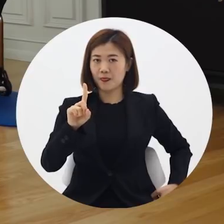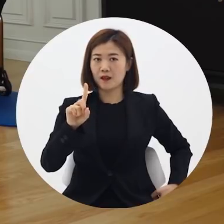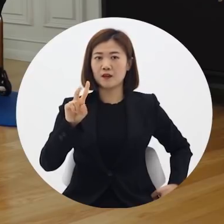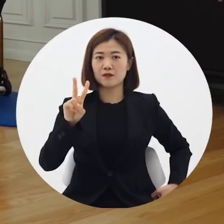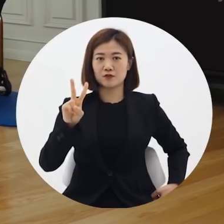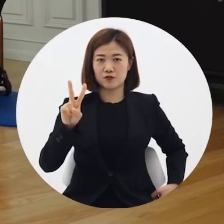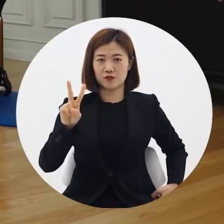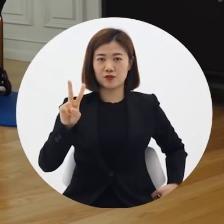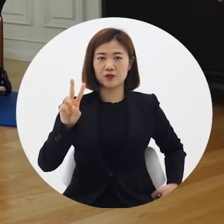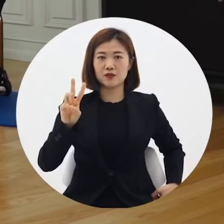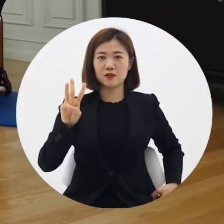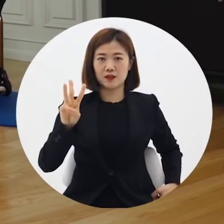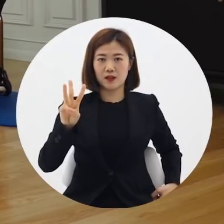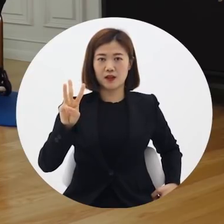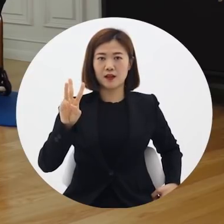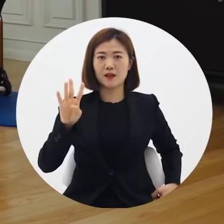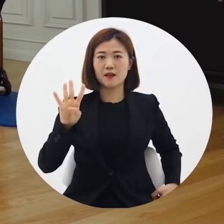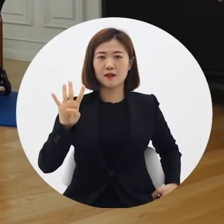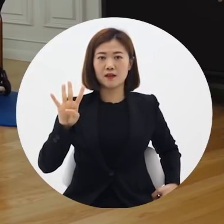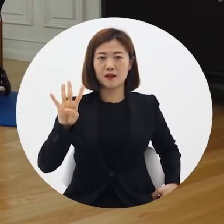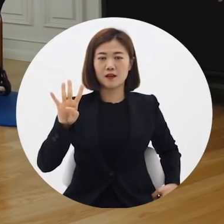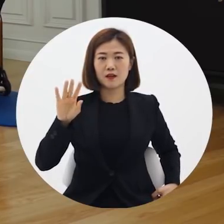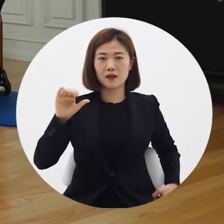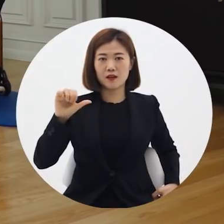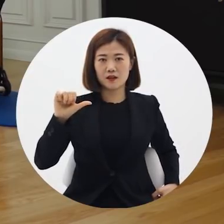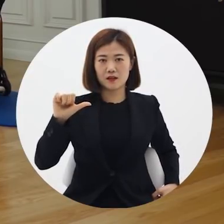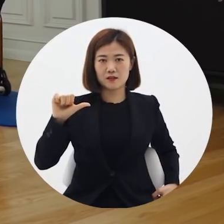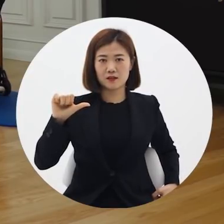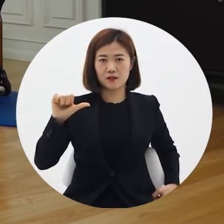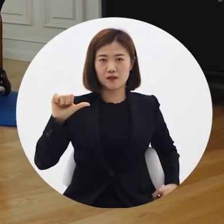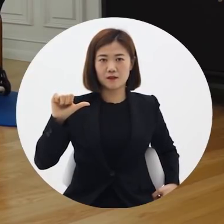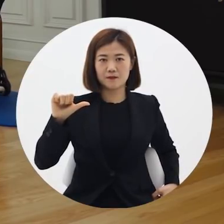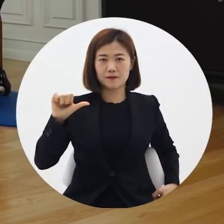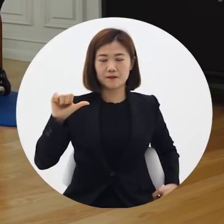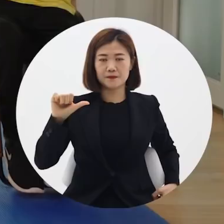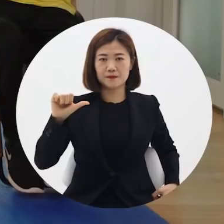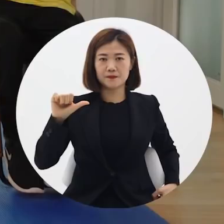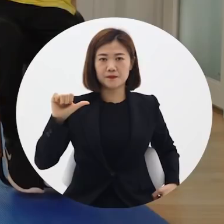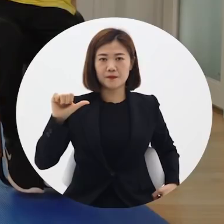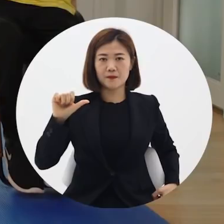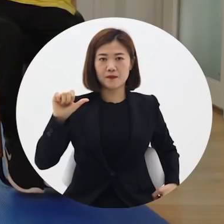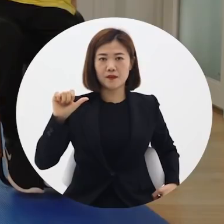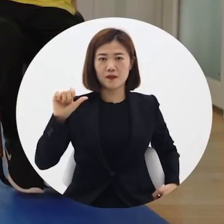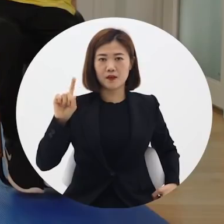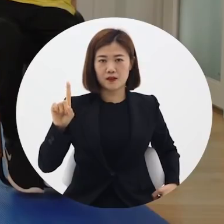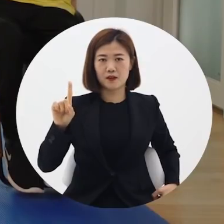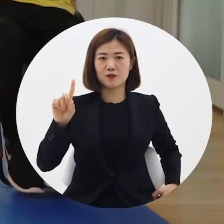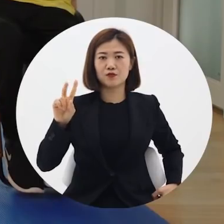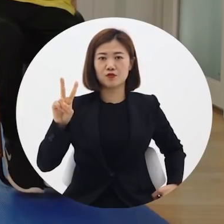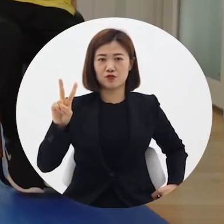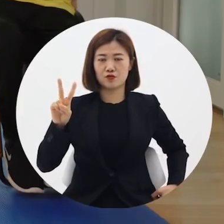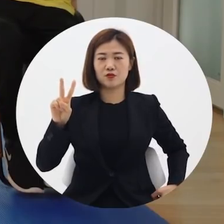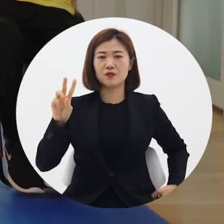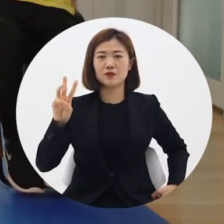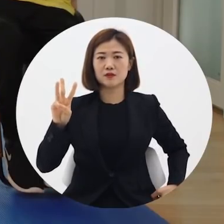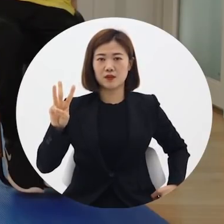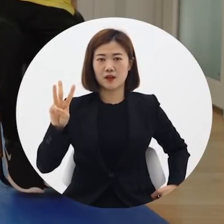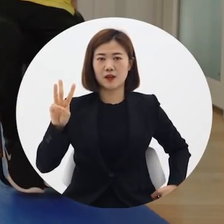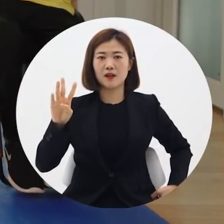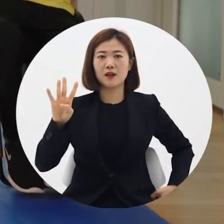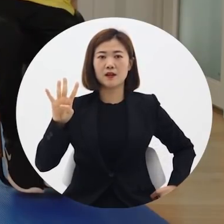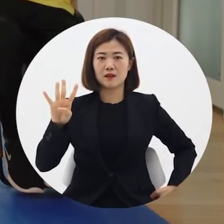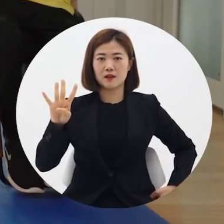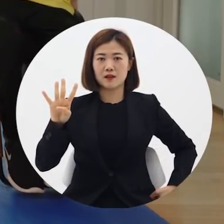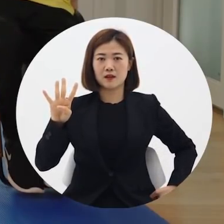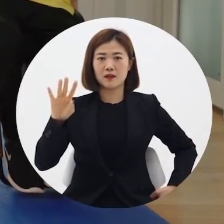하나, 둘, 셋, 넷, 다섯. 하나, 둘,